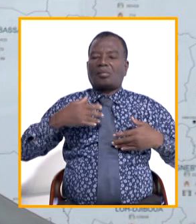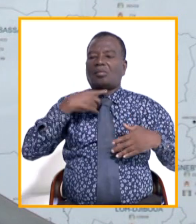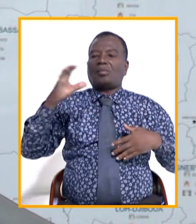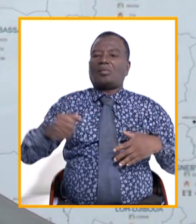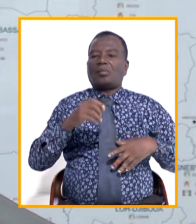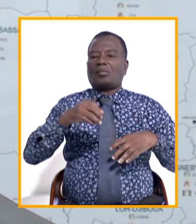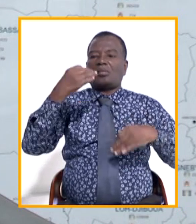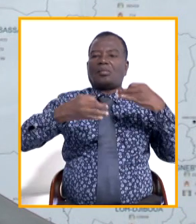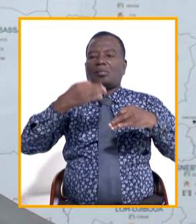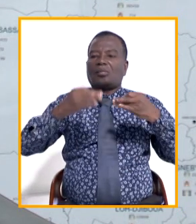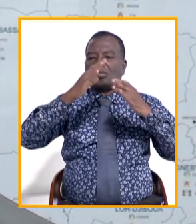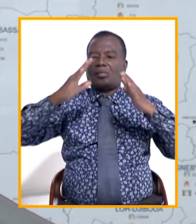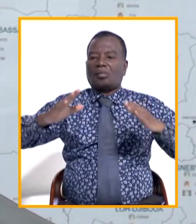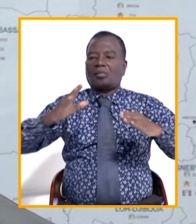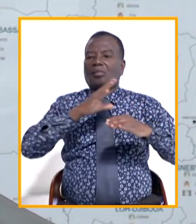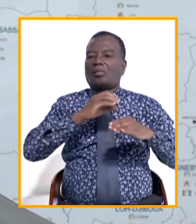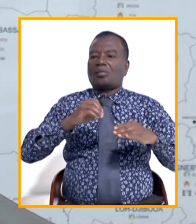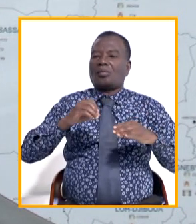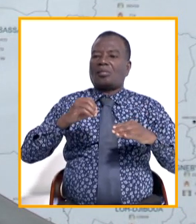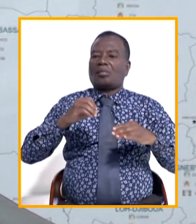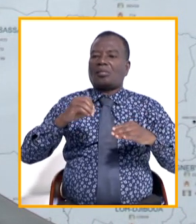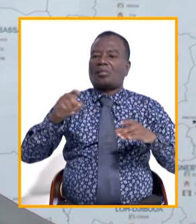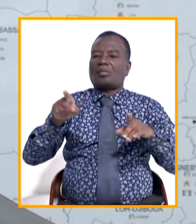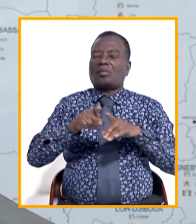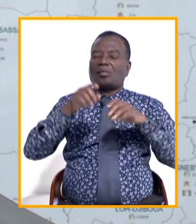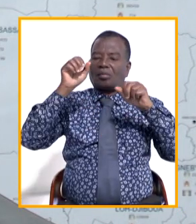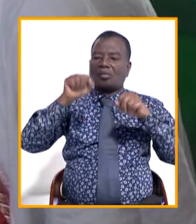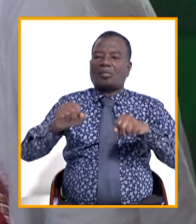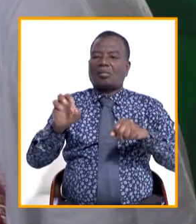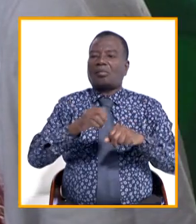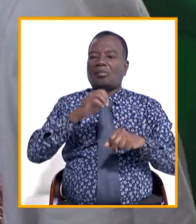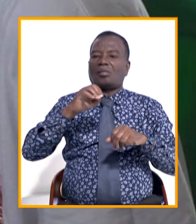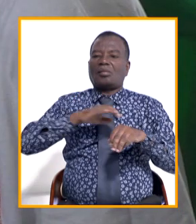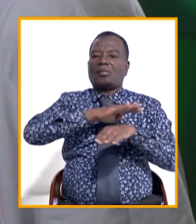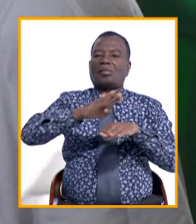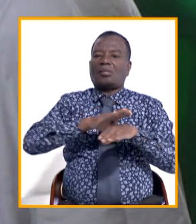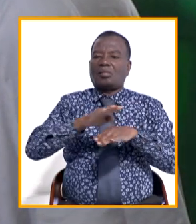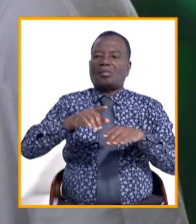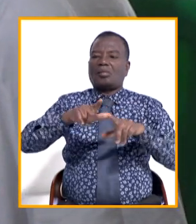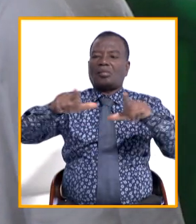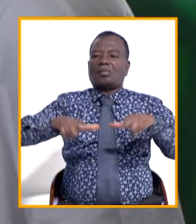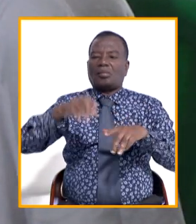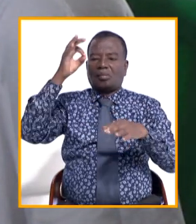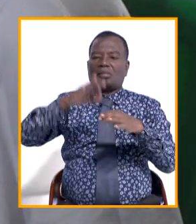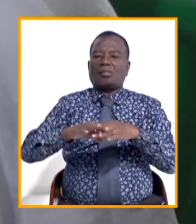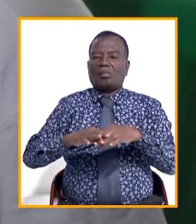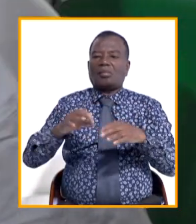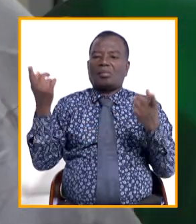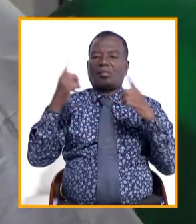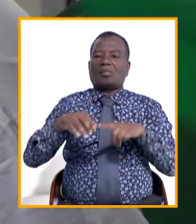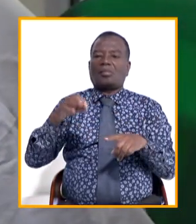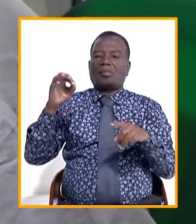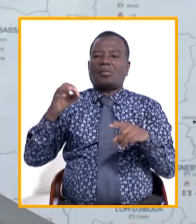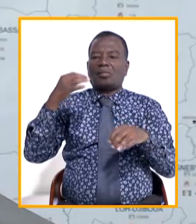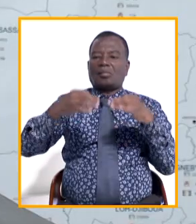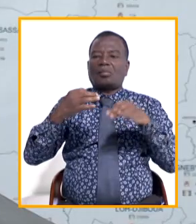le tribunal territoirement compétent, c'est-à-dire qui couvre le lieu de vote concerné. Et une fois que le tribunal